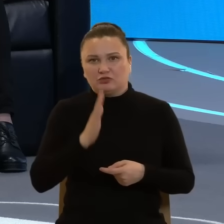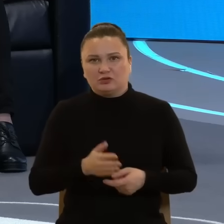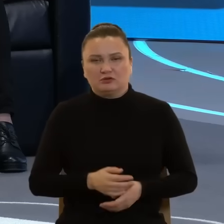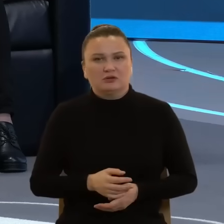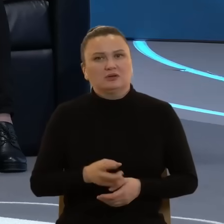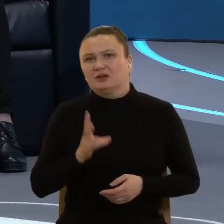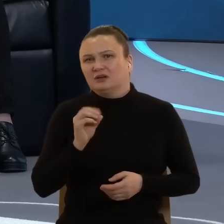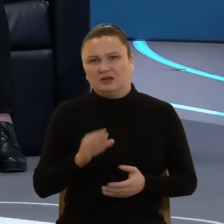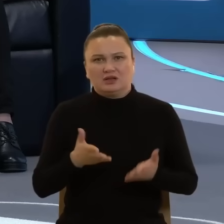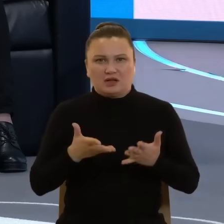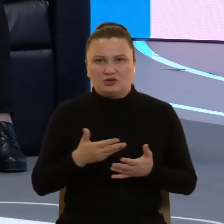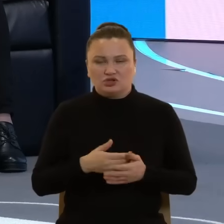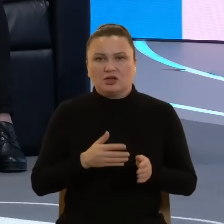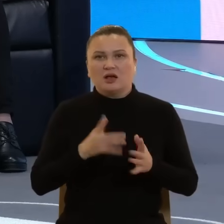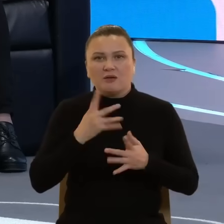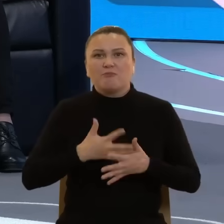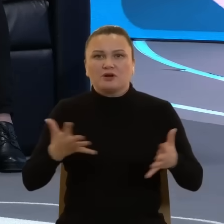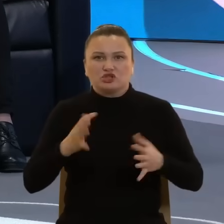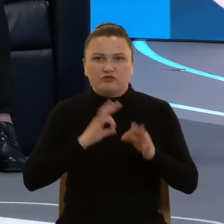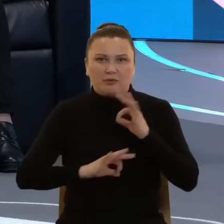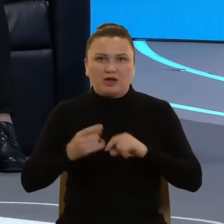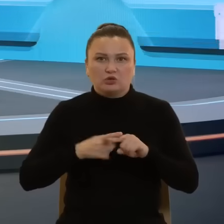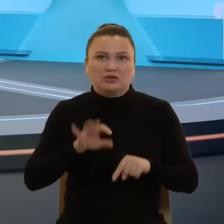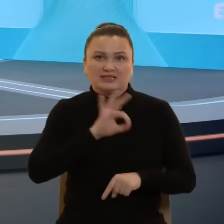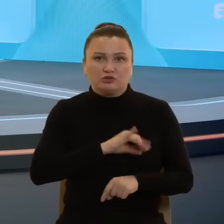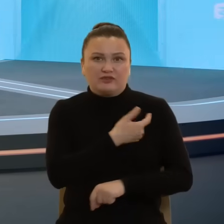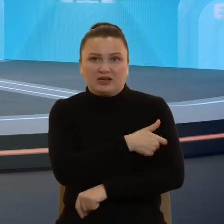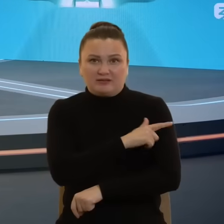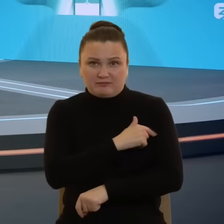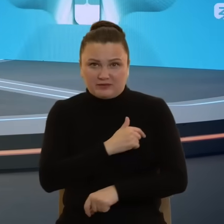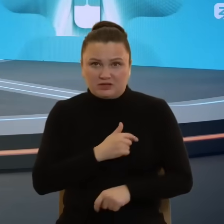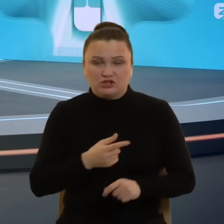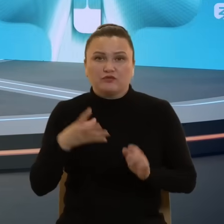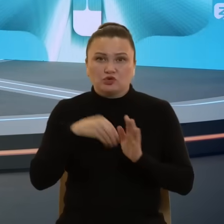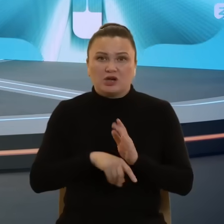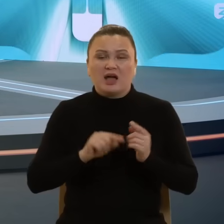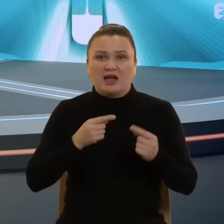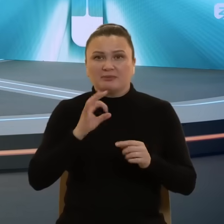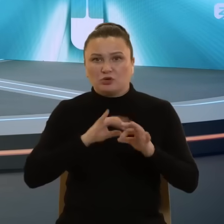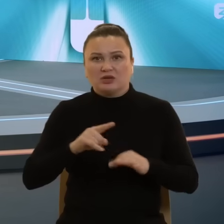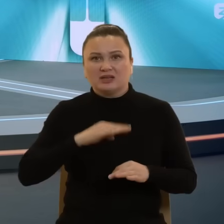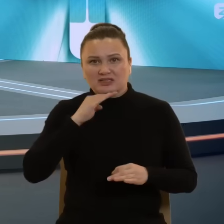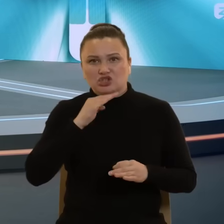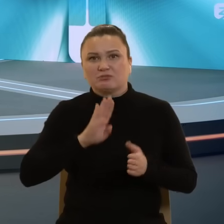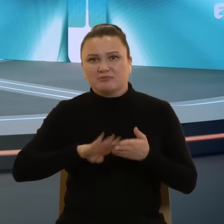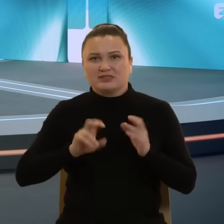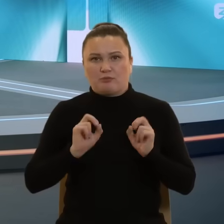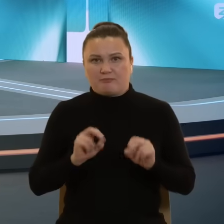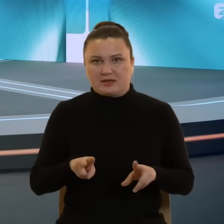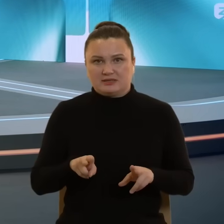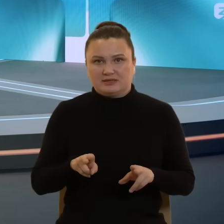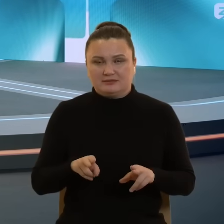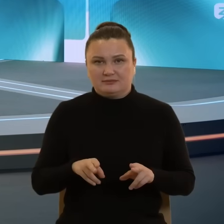Нет, конечно. То есть вообще абсолютное большинство препаратов, которые используются в клинической практике, включая антибиотики, они достаточно безопасны.